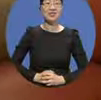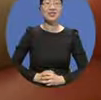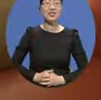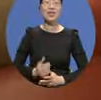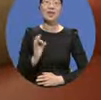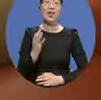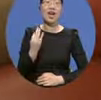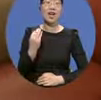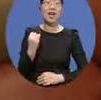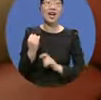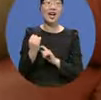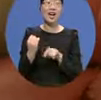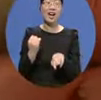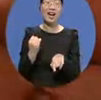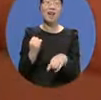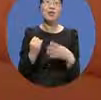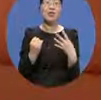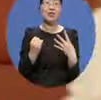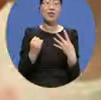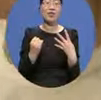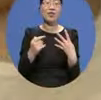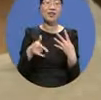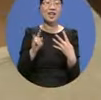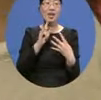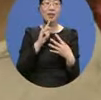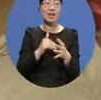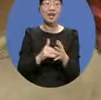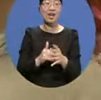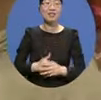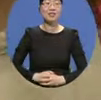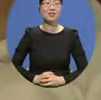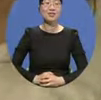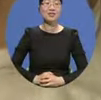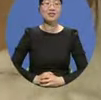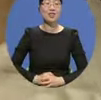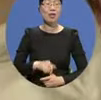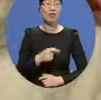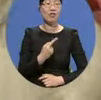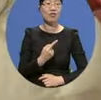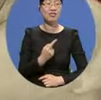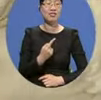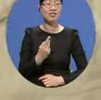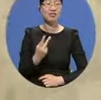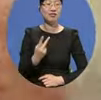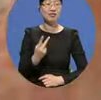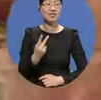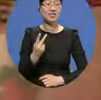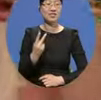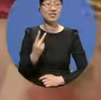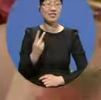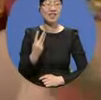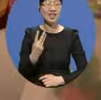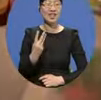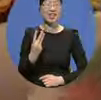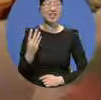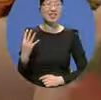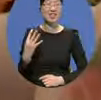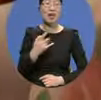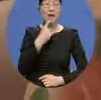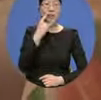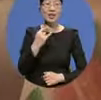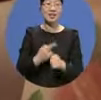Four cookies. Four cookies. Let's count together. One. 엄마는